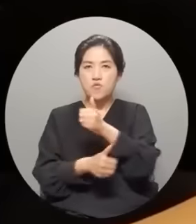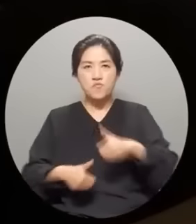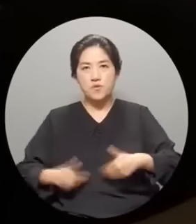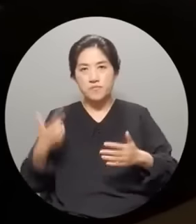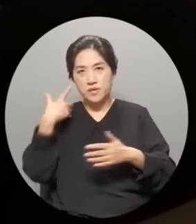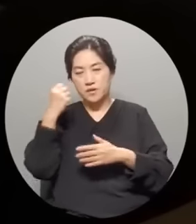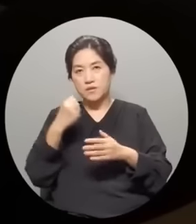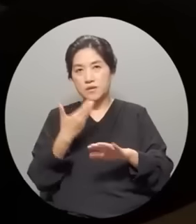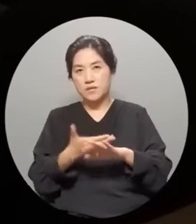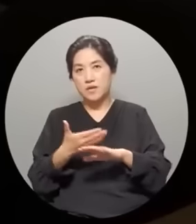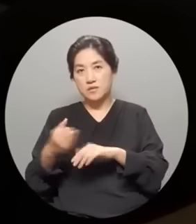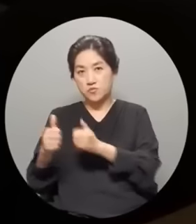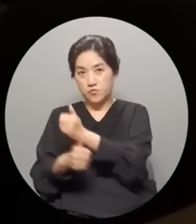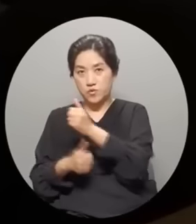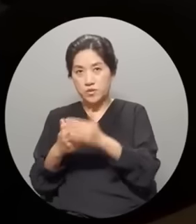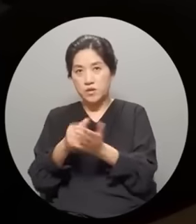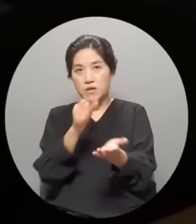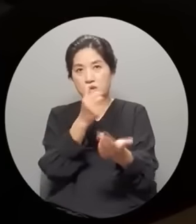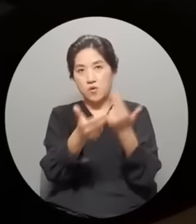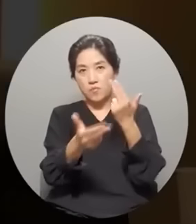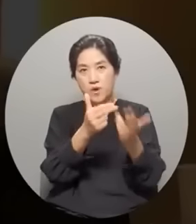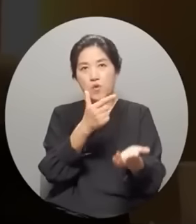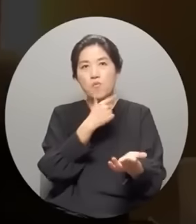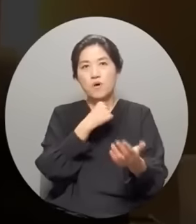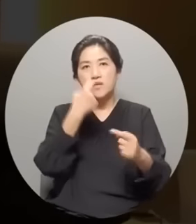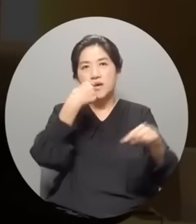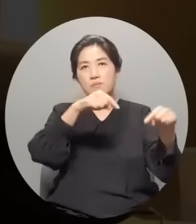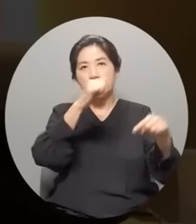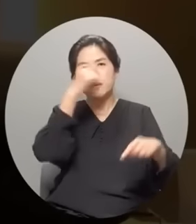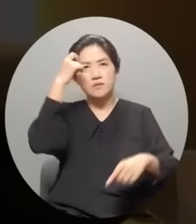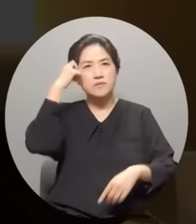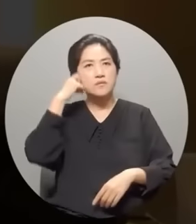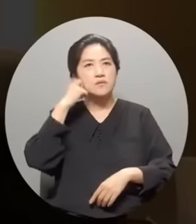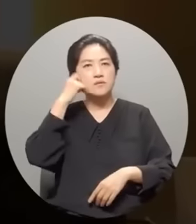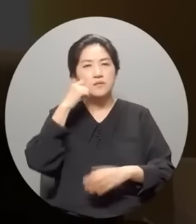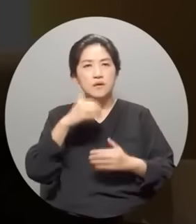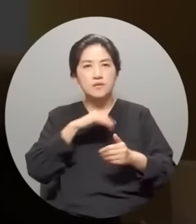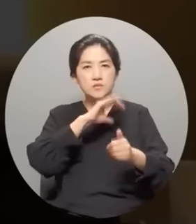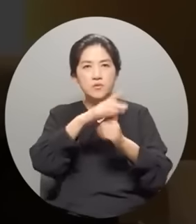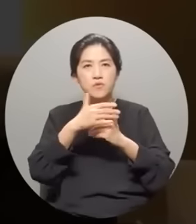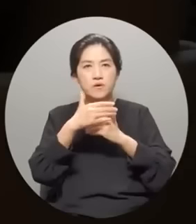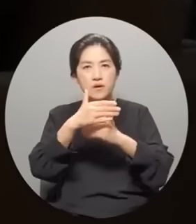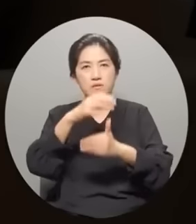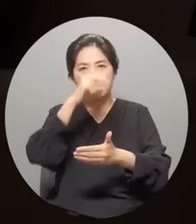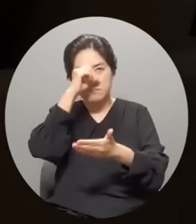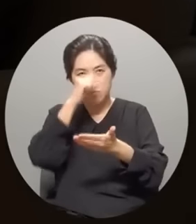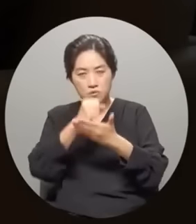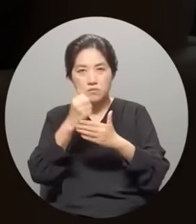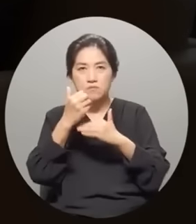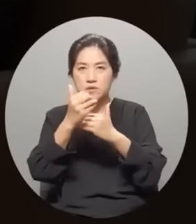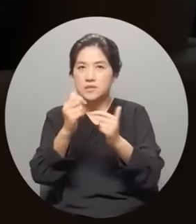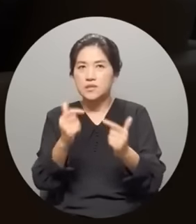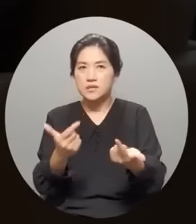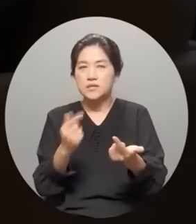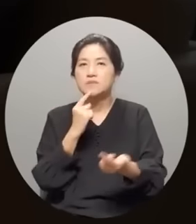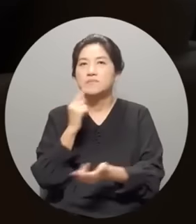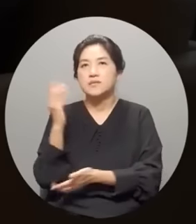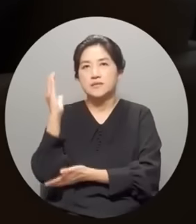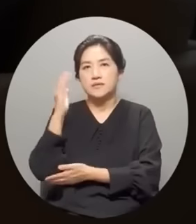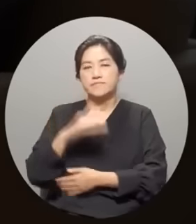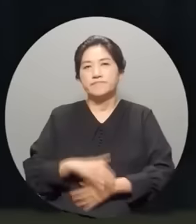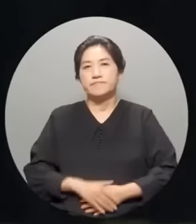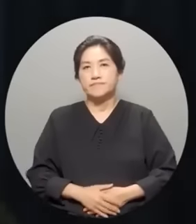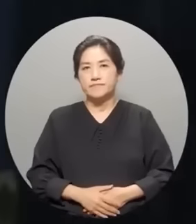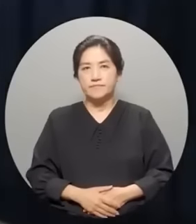다른 전력강화위원은 협회에서 원하는 감독이 있는 것처럼 느껴졌다며 선임 과정이 정상적이지는 않았다고